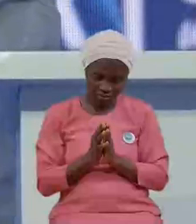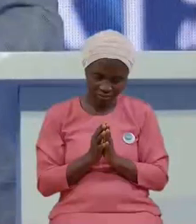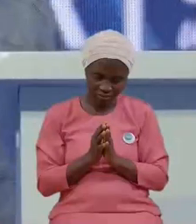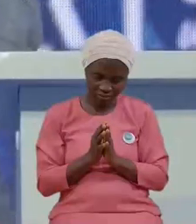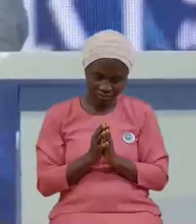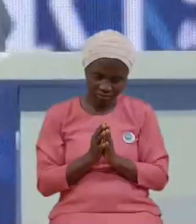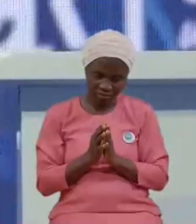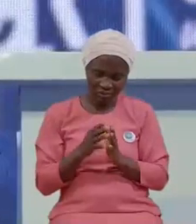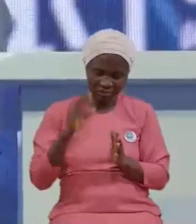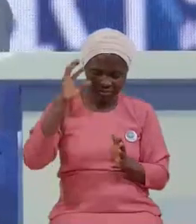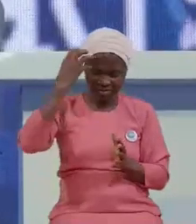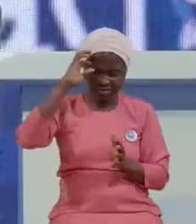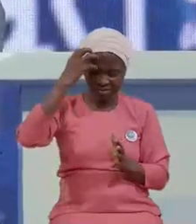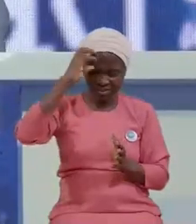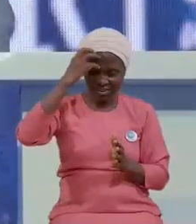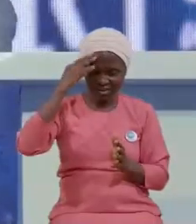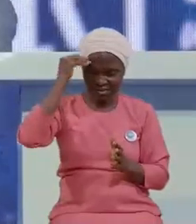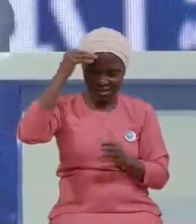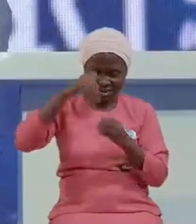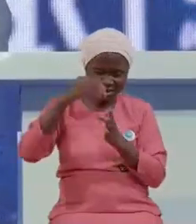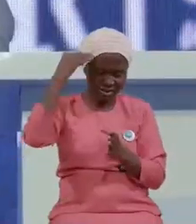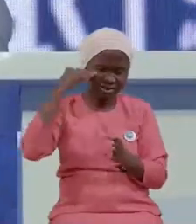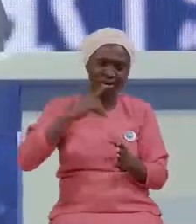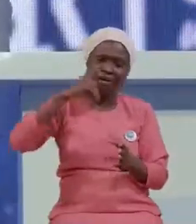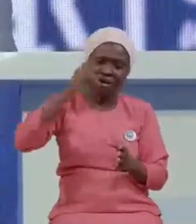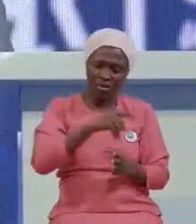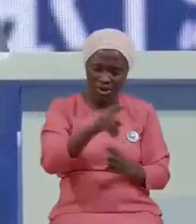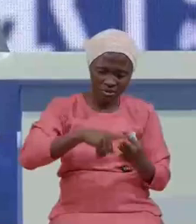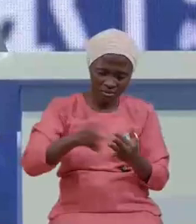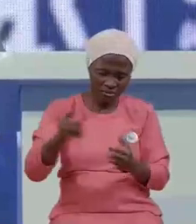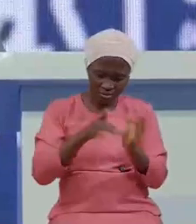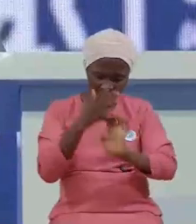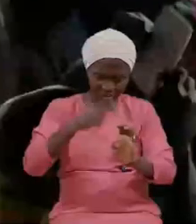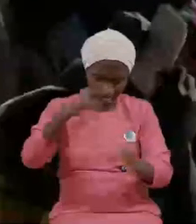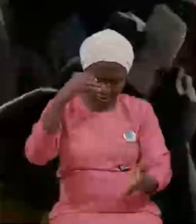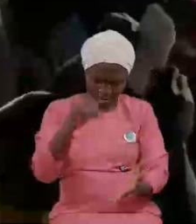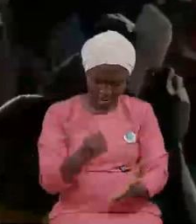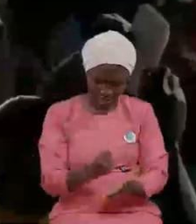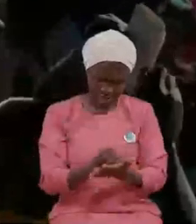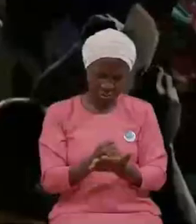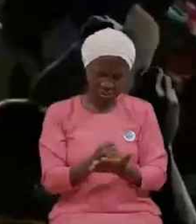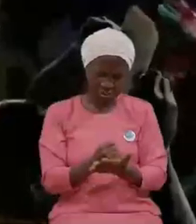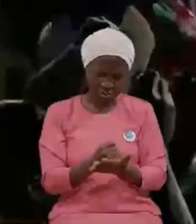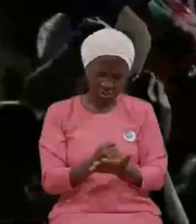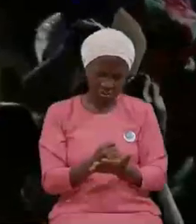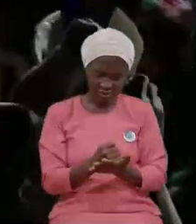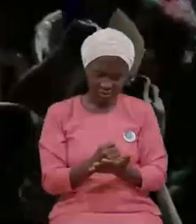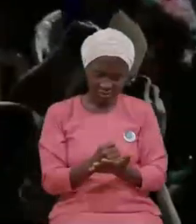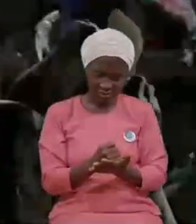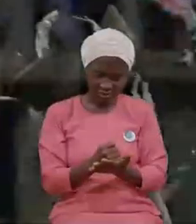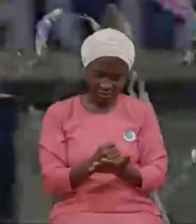Insanité, folie dans la tête, je vous commande maintenant, sortez au nom de Jésus.